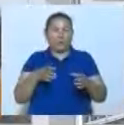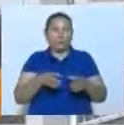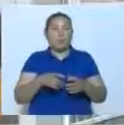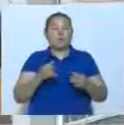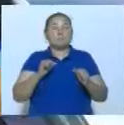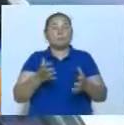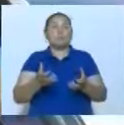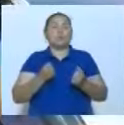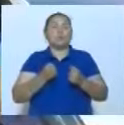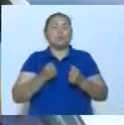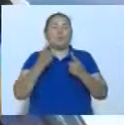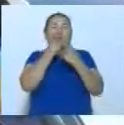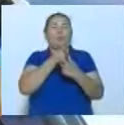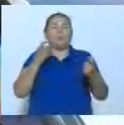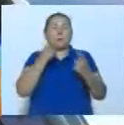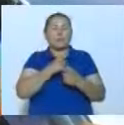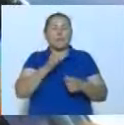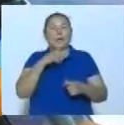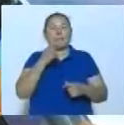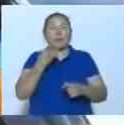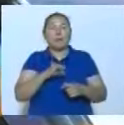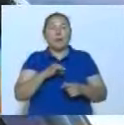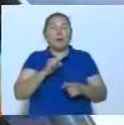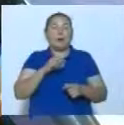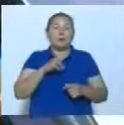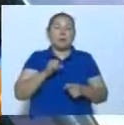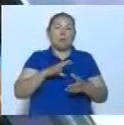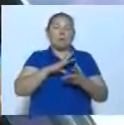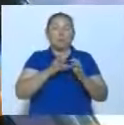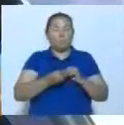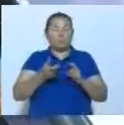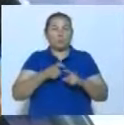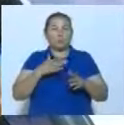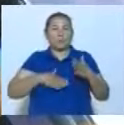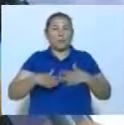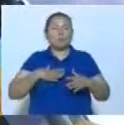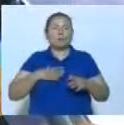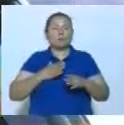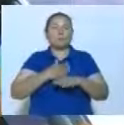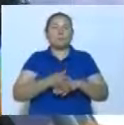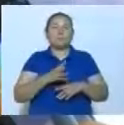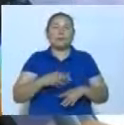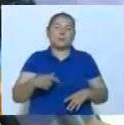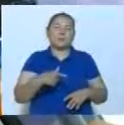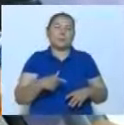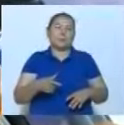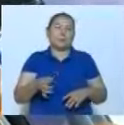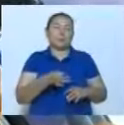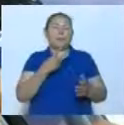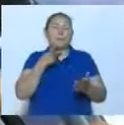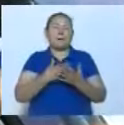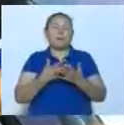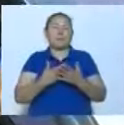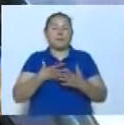смогли получить много информации про сам адата от панта в целом Мы очень рады что с поть мас стам